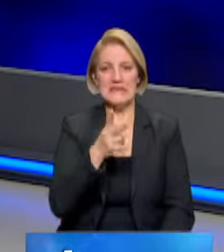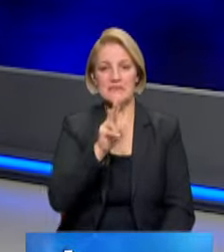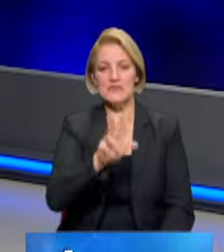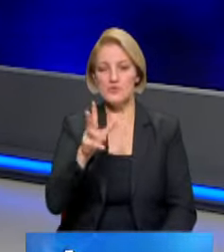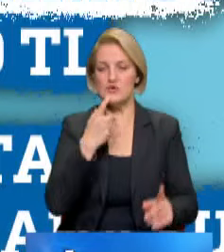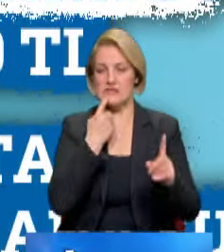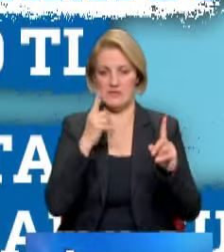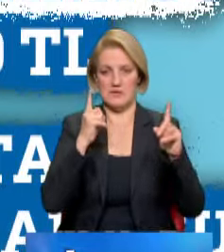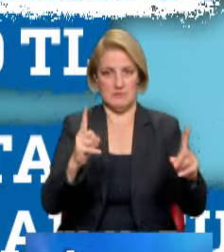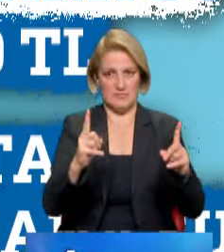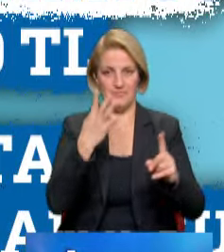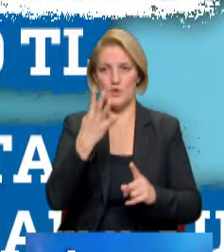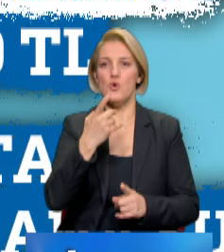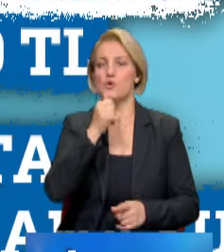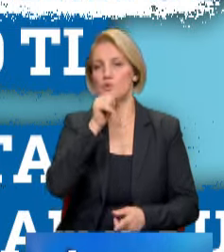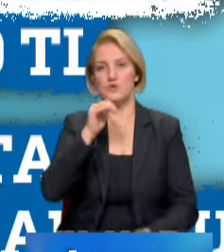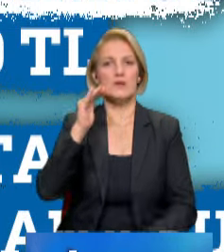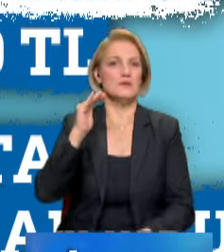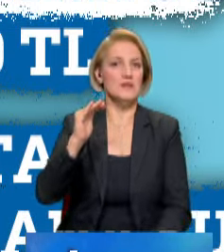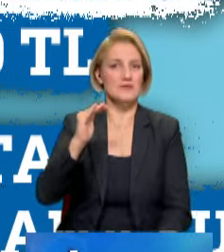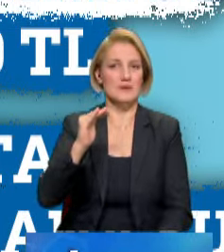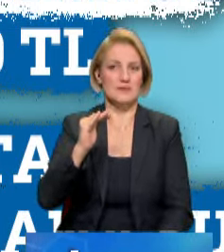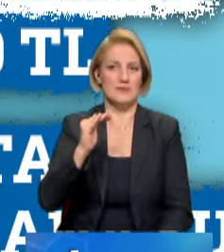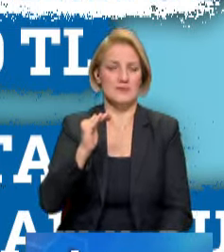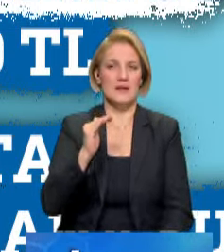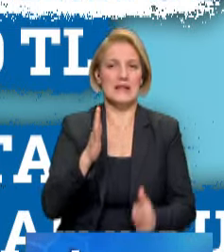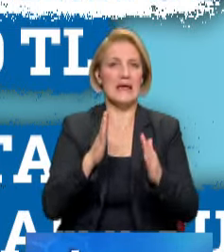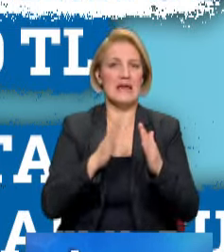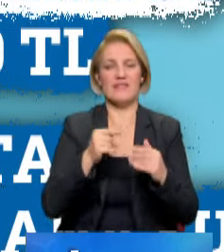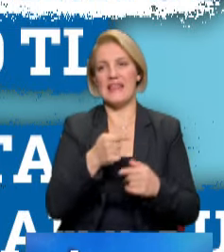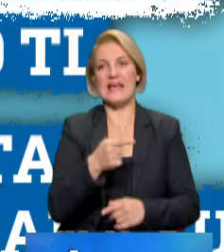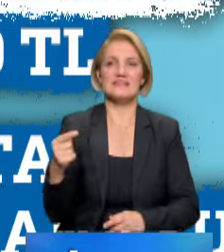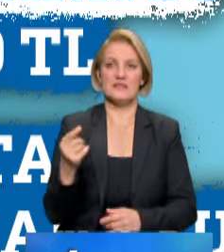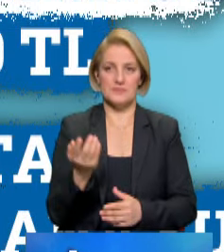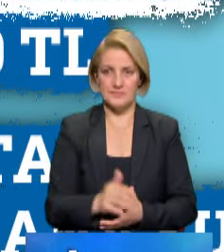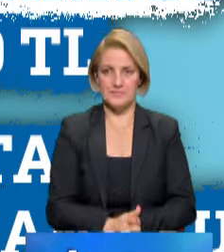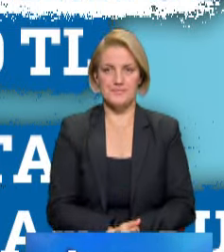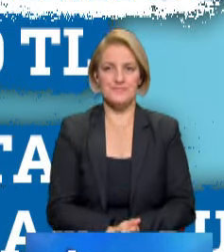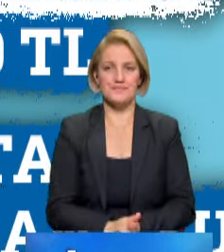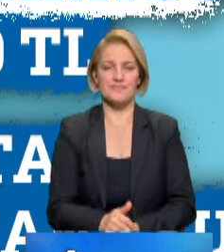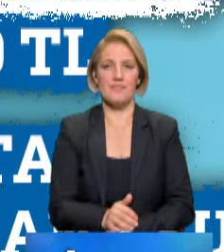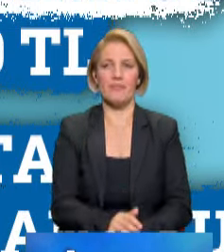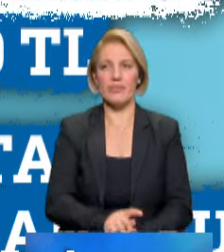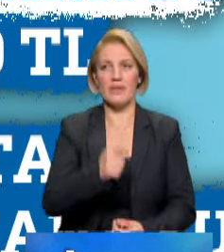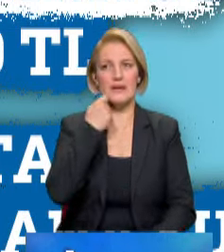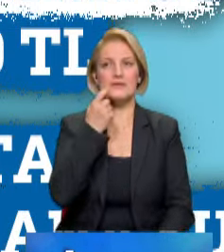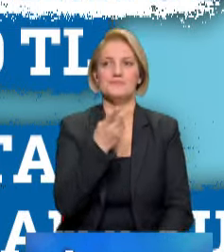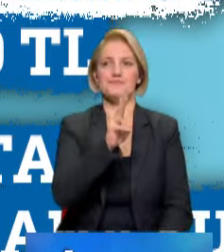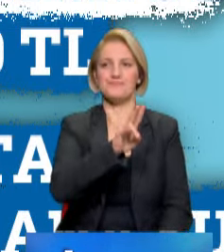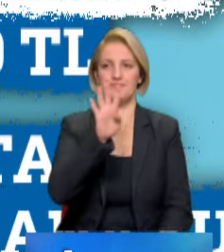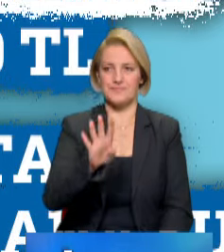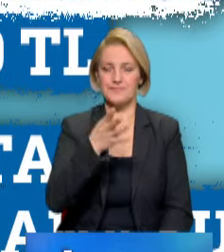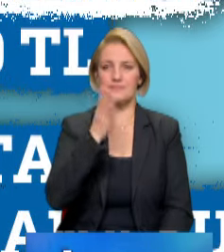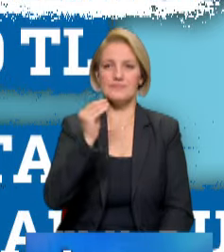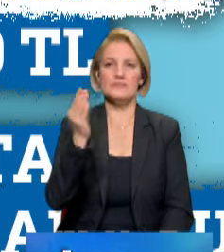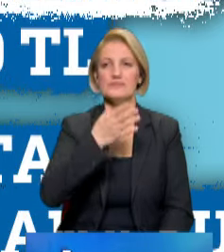geçene kadar 4 damacana su emeklinin evinden eksilmiş efendim. Ekim 2024'e gelindiğinde ise en